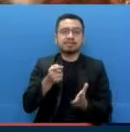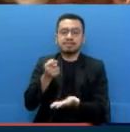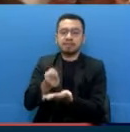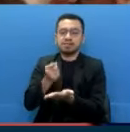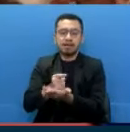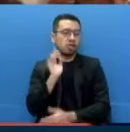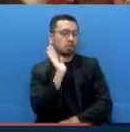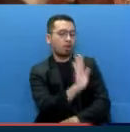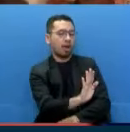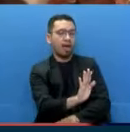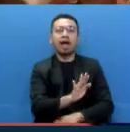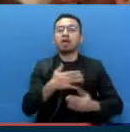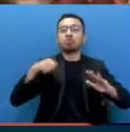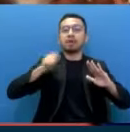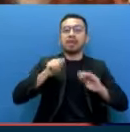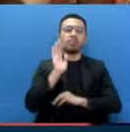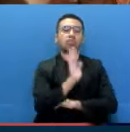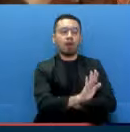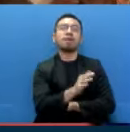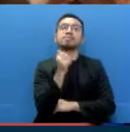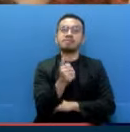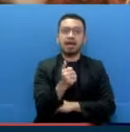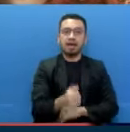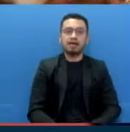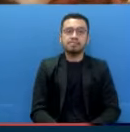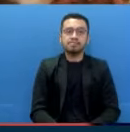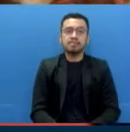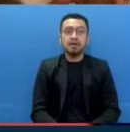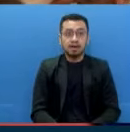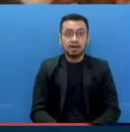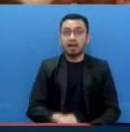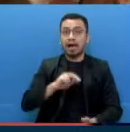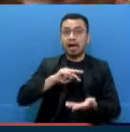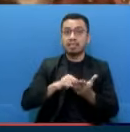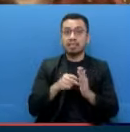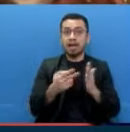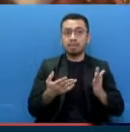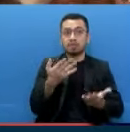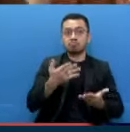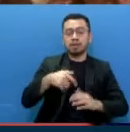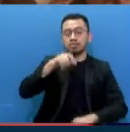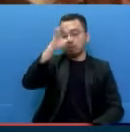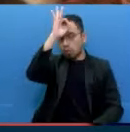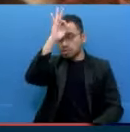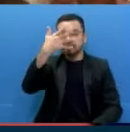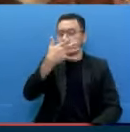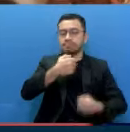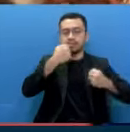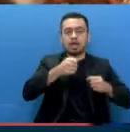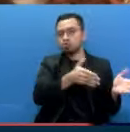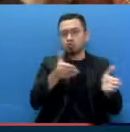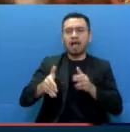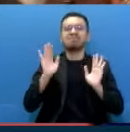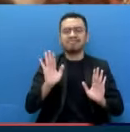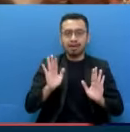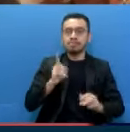pengadilan maka daripada kemudian berat di pengadilan maka lebih bagus misalnya polisi akan akan menangguhkan saja begitu jadi menurut saya di situlah